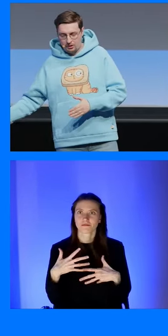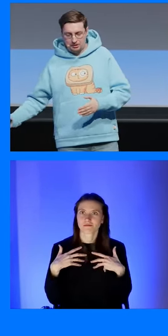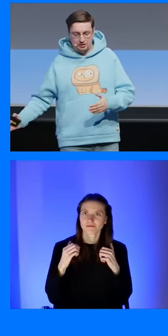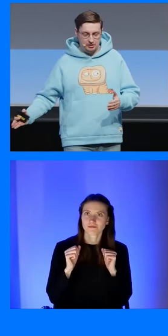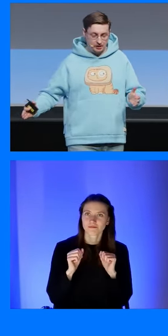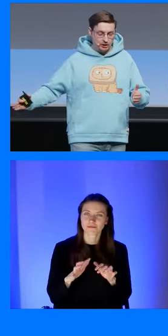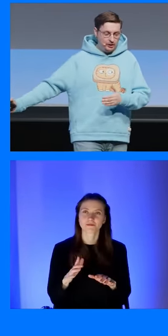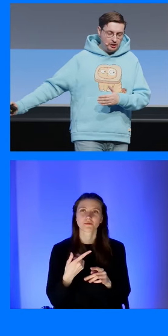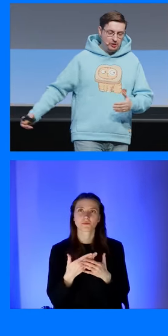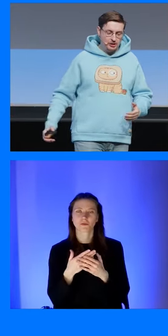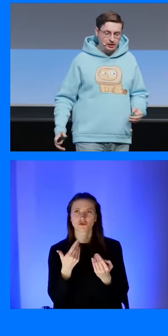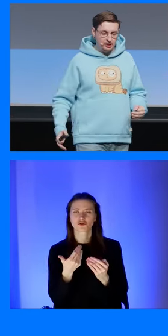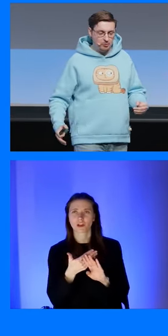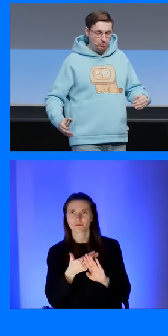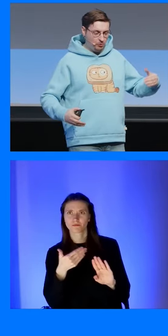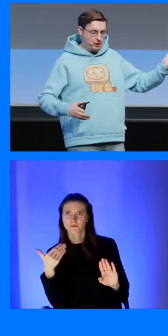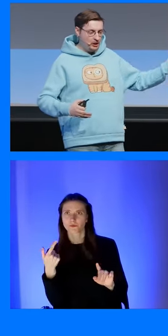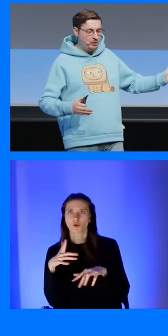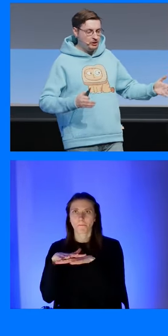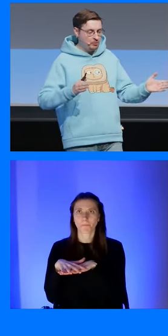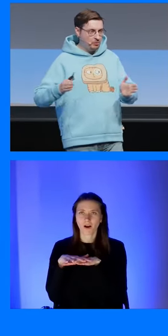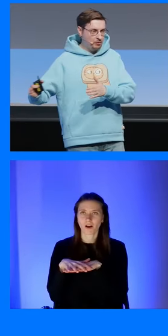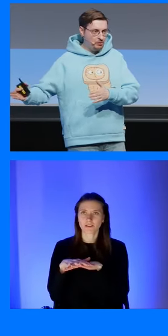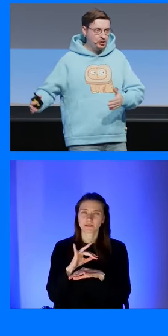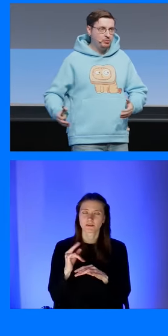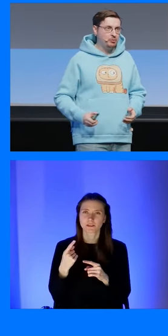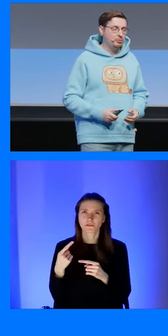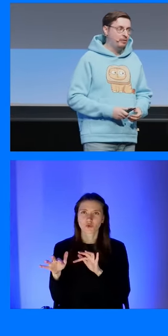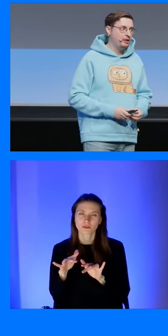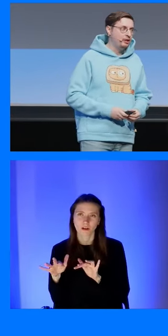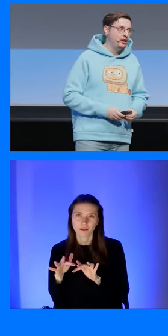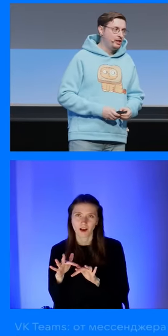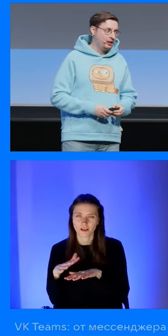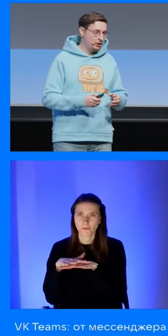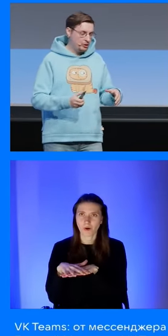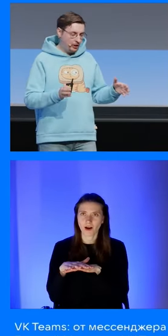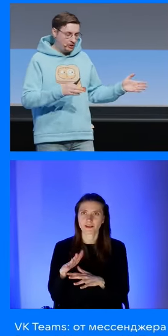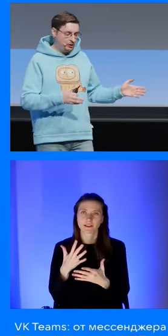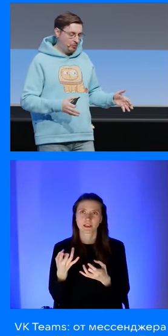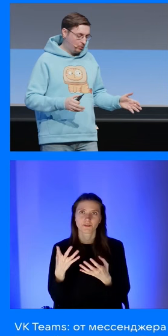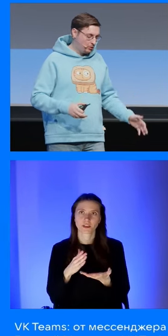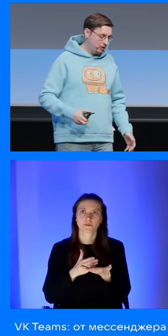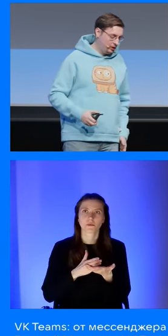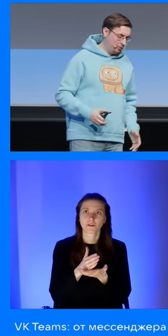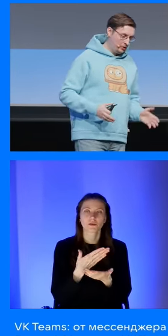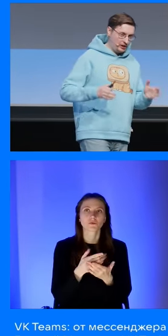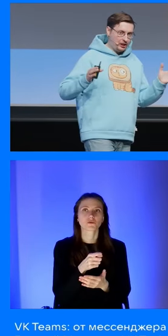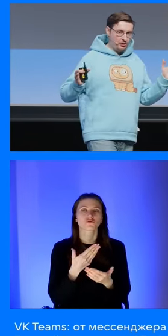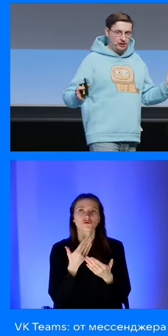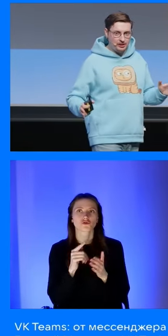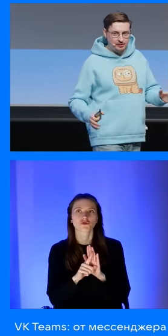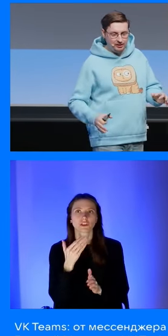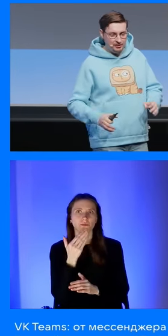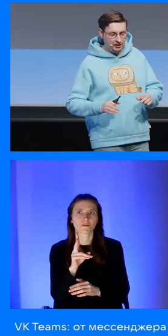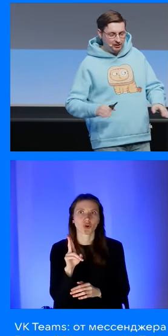далеко отошли от базы, да, либо по функциональным обязанностям, либо в целом в направлении, когда начинаешь спрашивать там, про куст, у них всех